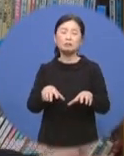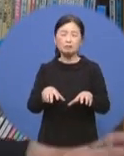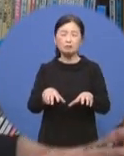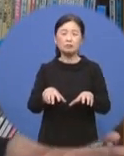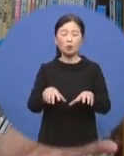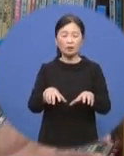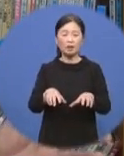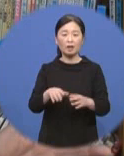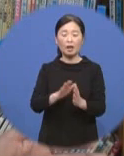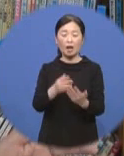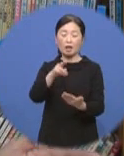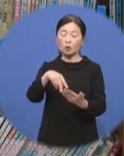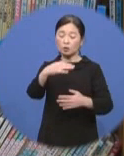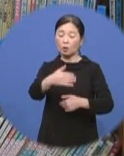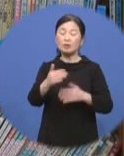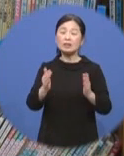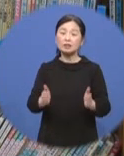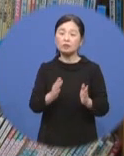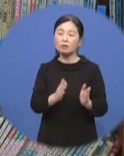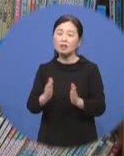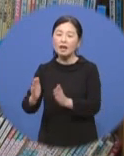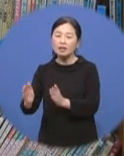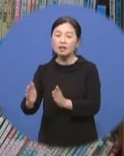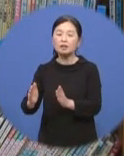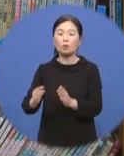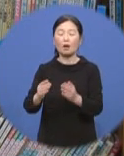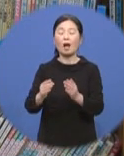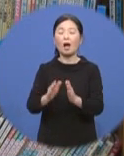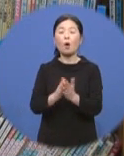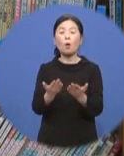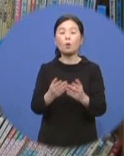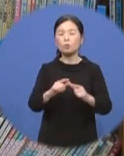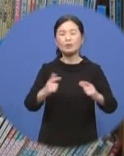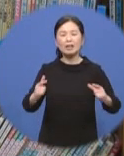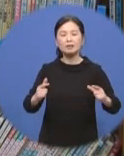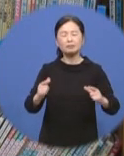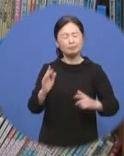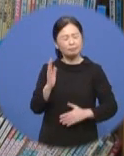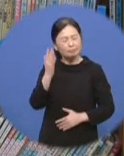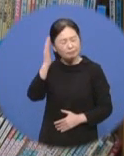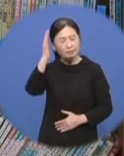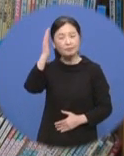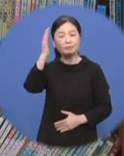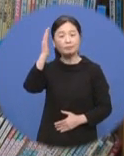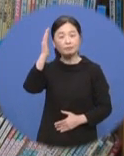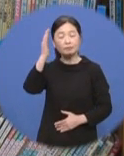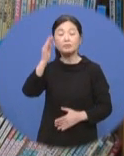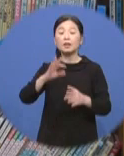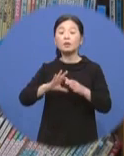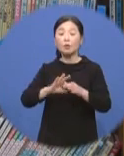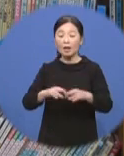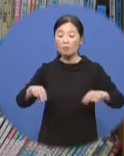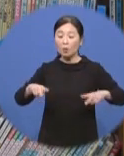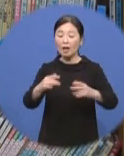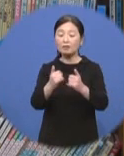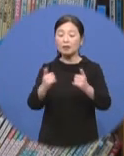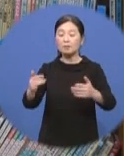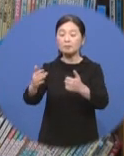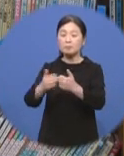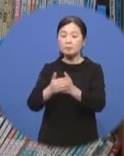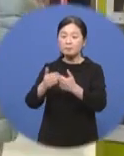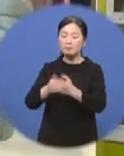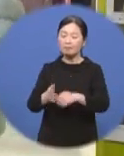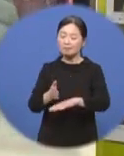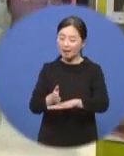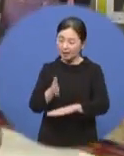ったりとか本を増やすっていうのはなかなか難しい状況なので、ボランティアの方お手伝いいただくっていうのはとても感謝してます